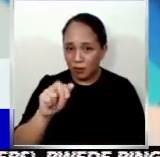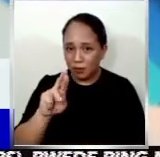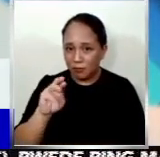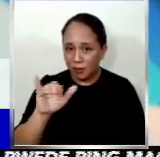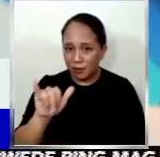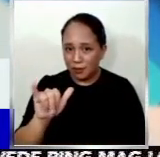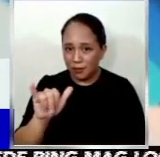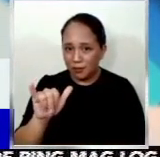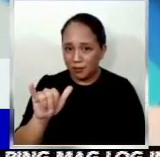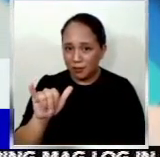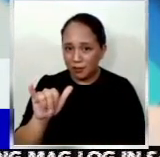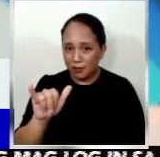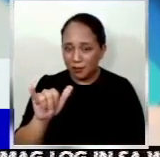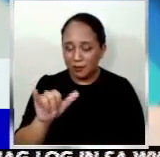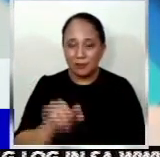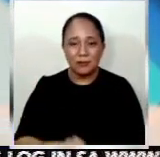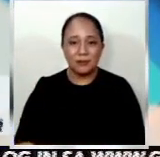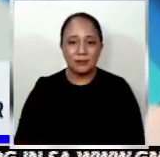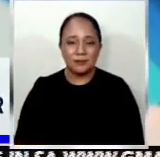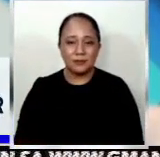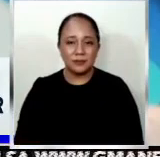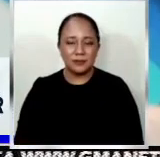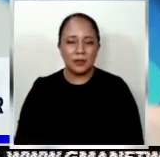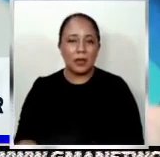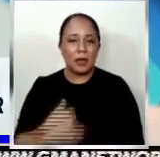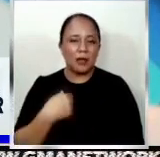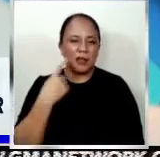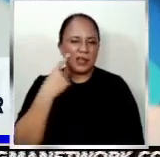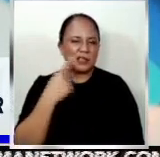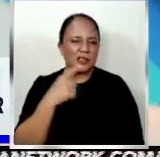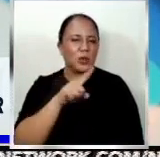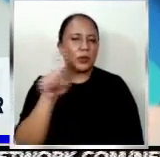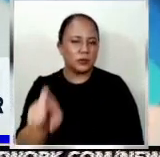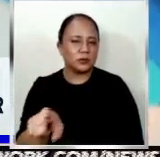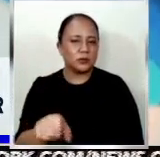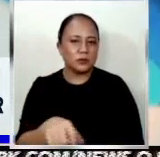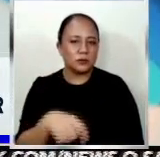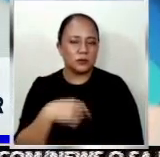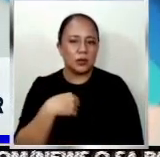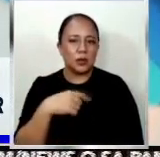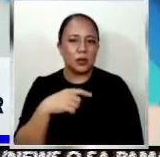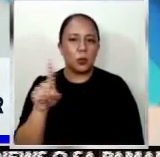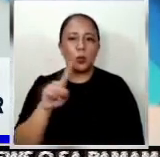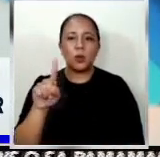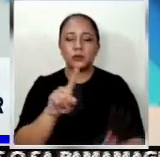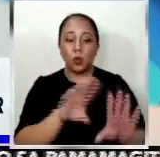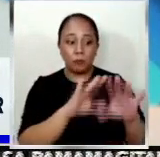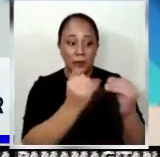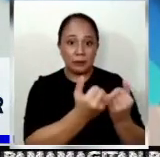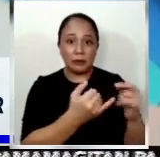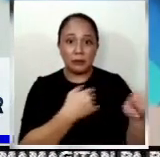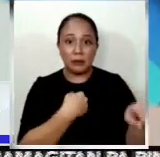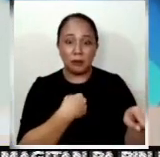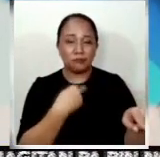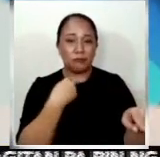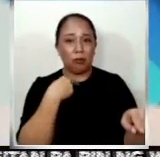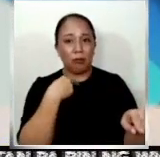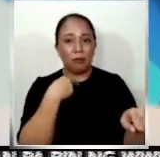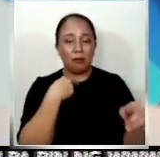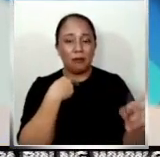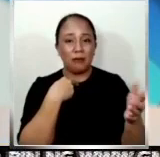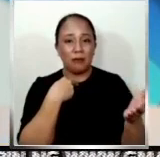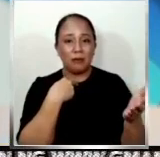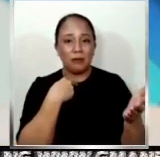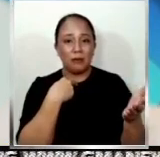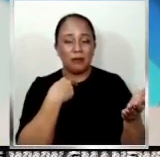hindi? Siguro yun ang pinakatanong niya, no? Na kumpanyang nalugi at ngayon ay may